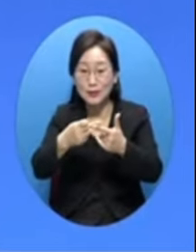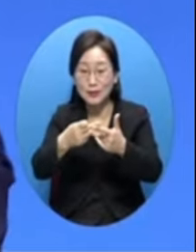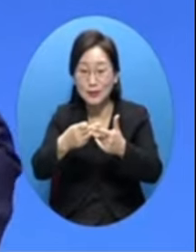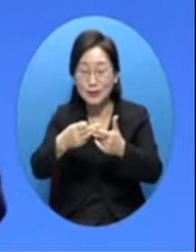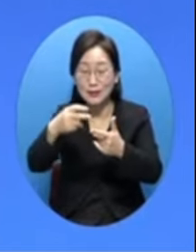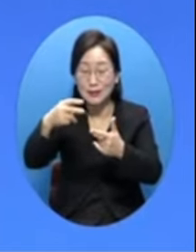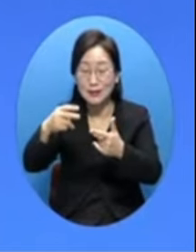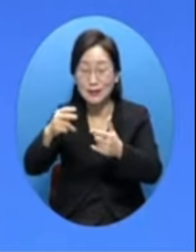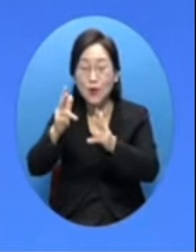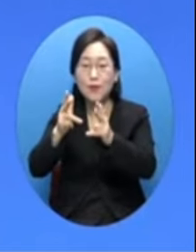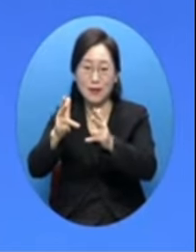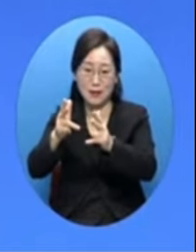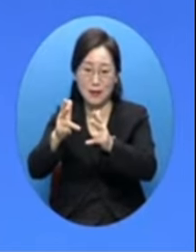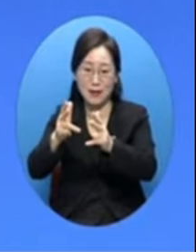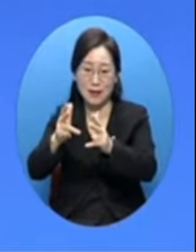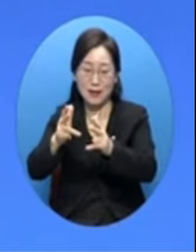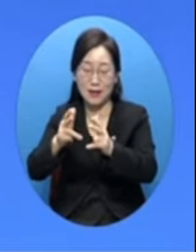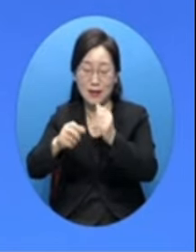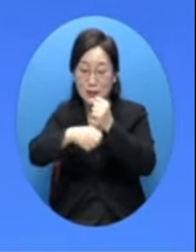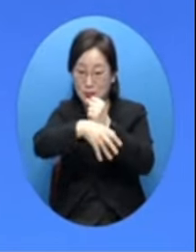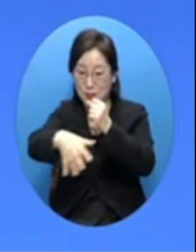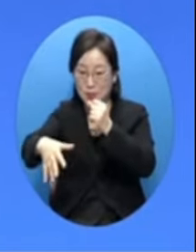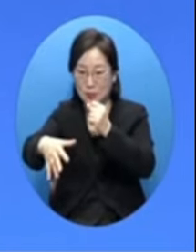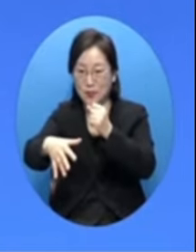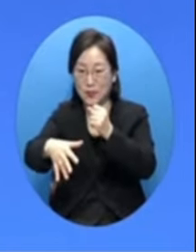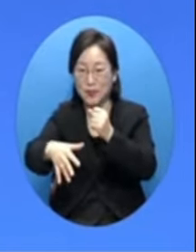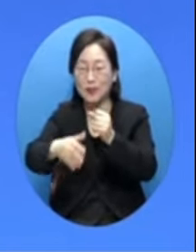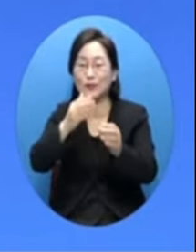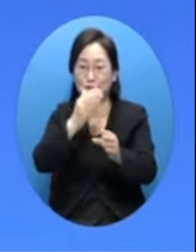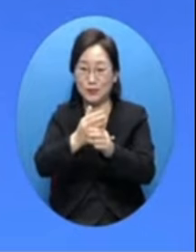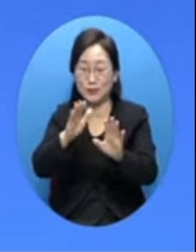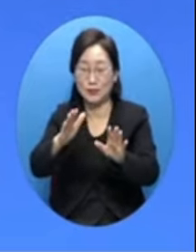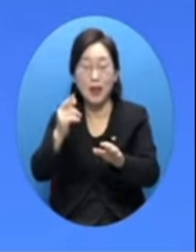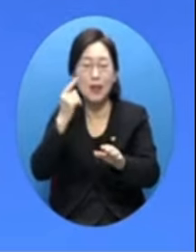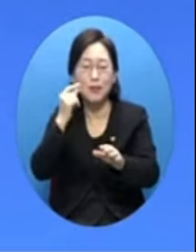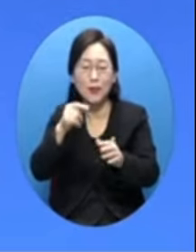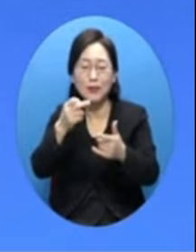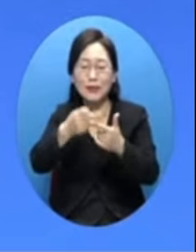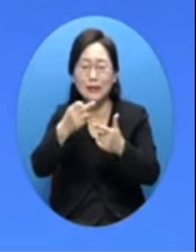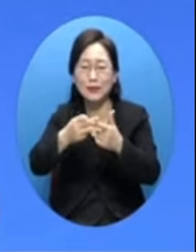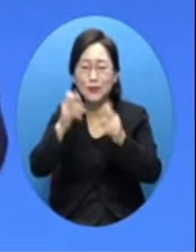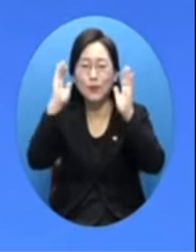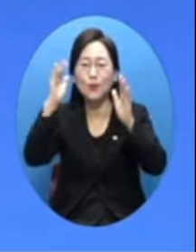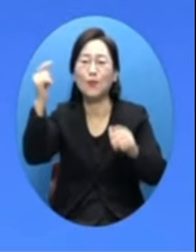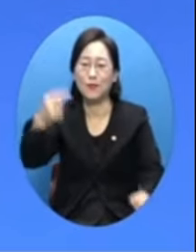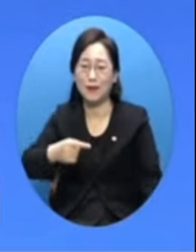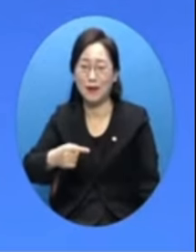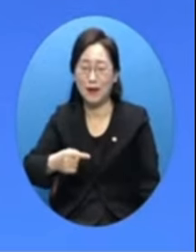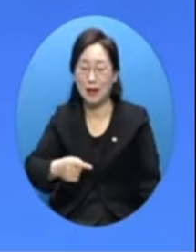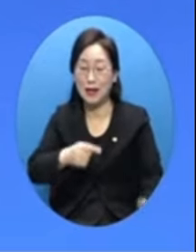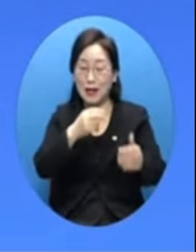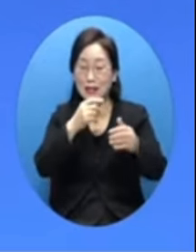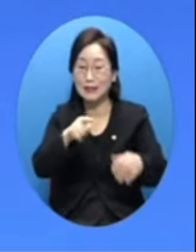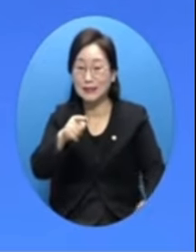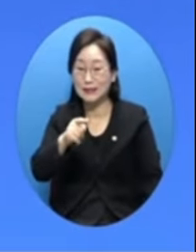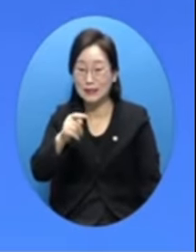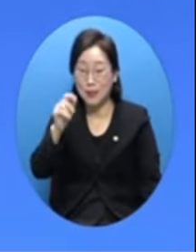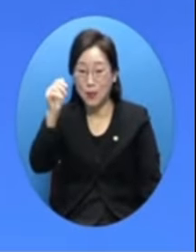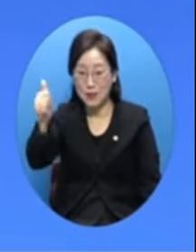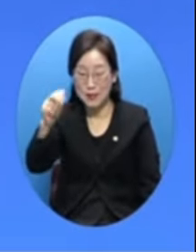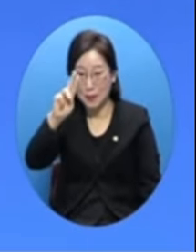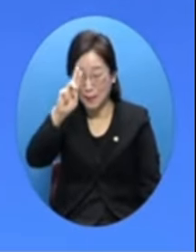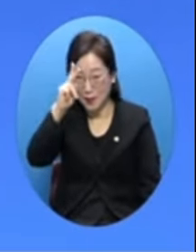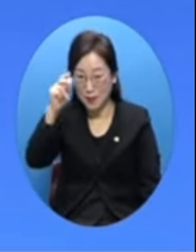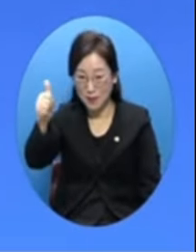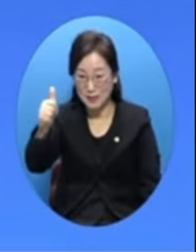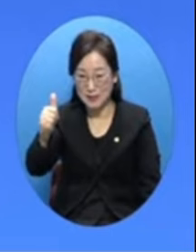있는데 일본 개의와 대학이 유학으로 왔어요 그근 이제 박장 장이 전하더라 목사님 제